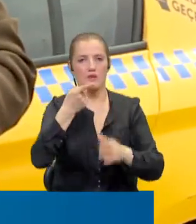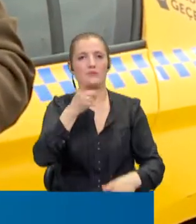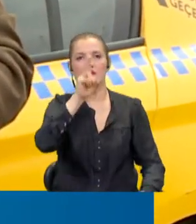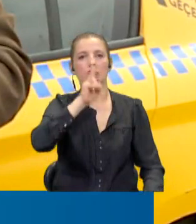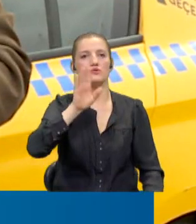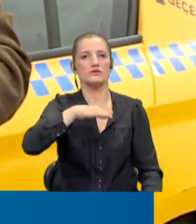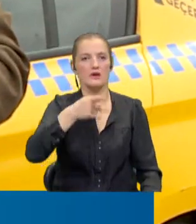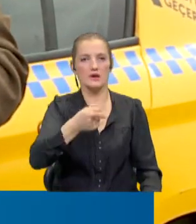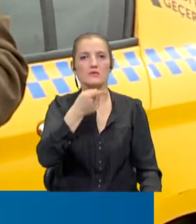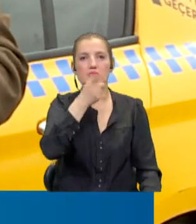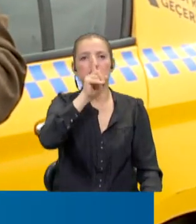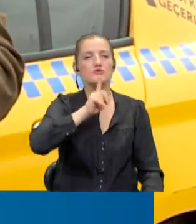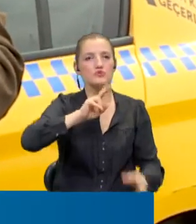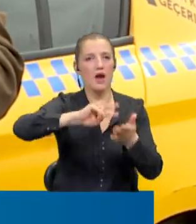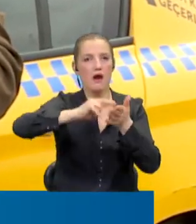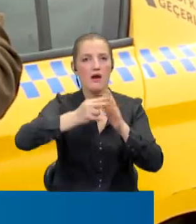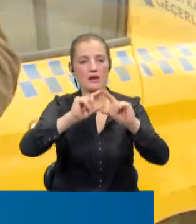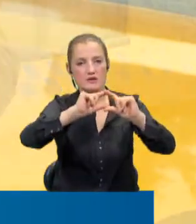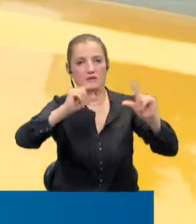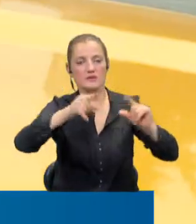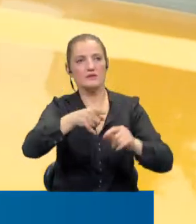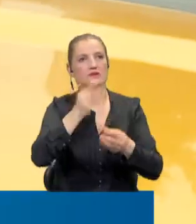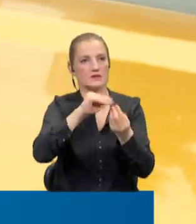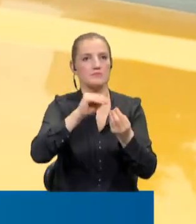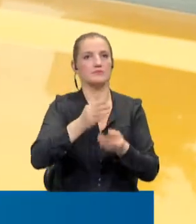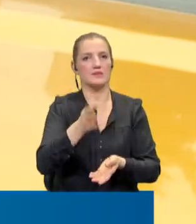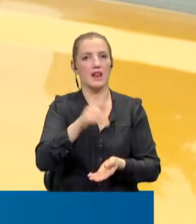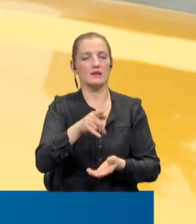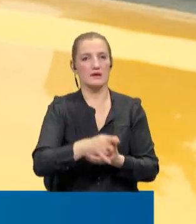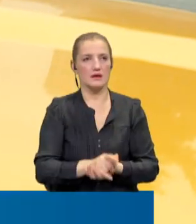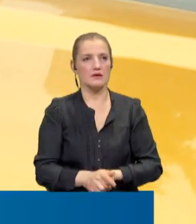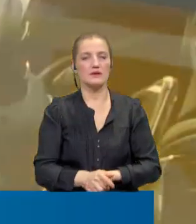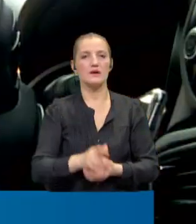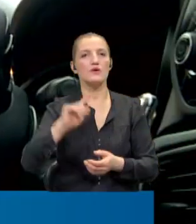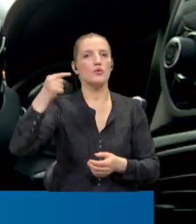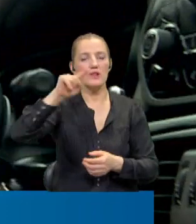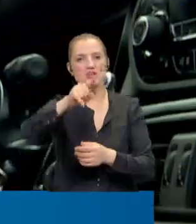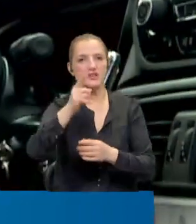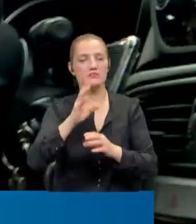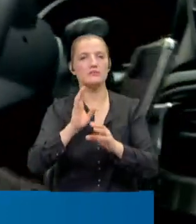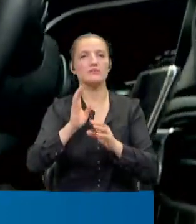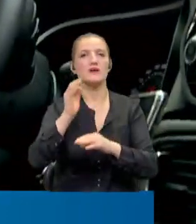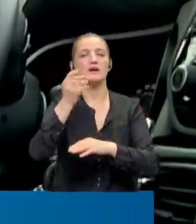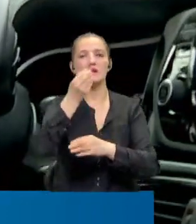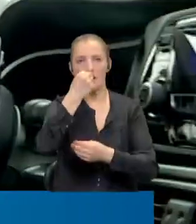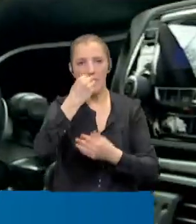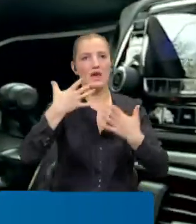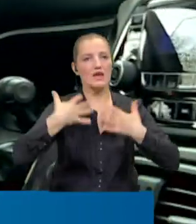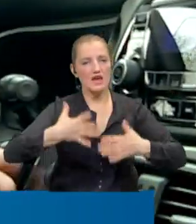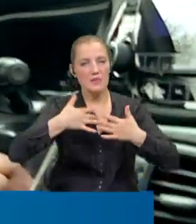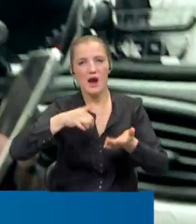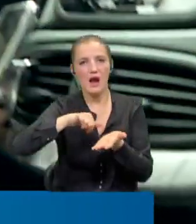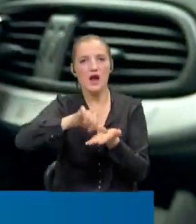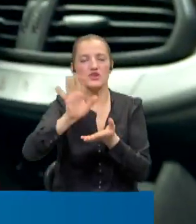taksimetre ayarı bin 100 küsür onu da söyleyeyim taksi metreden ulaşım fiyatlarına nakliye nedeniyle gıdadan giyime